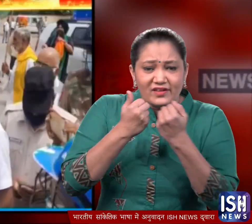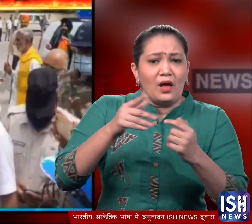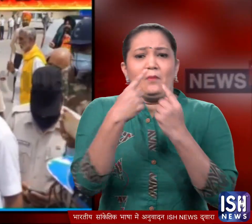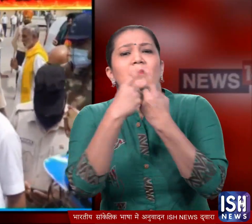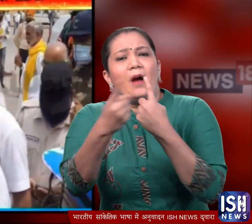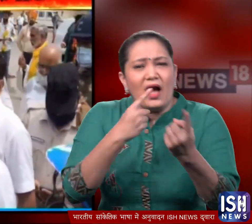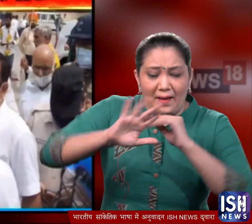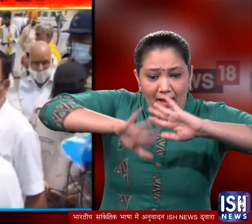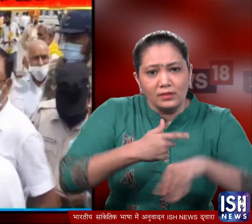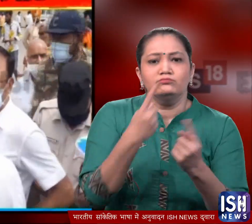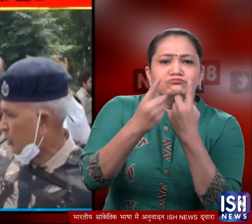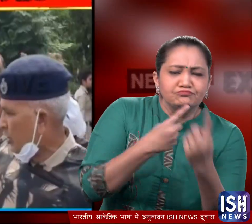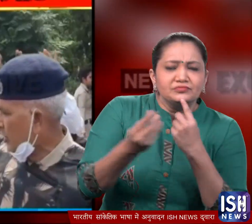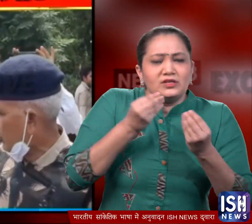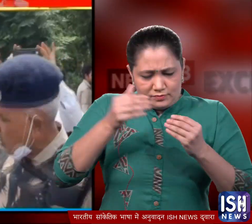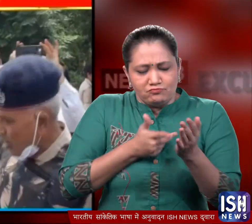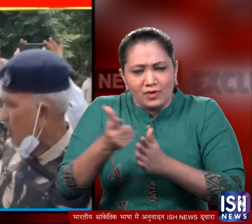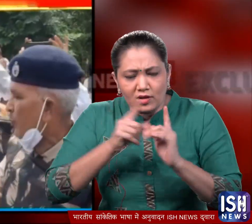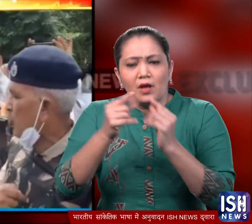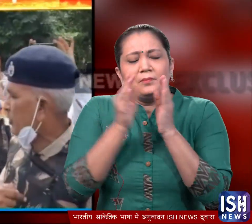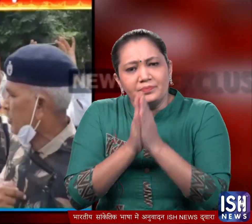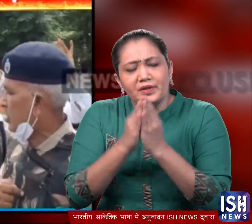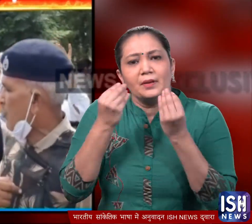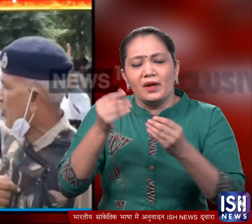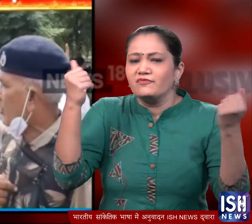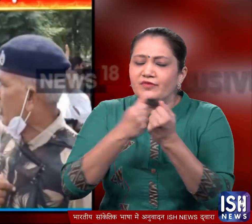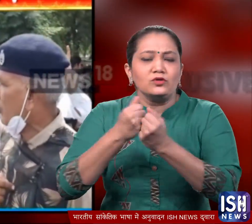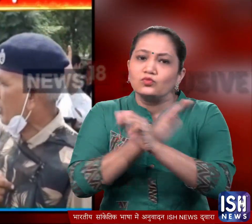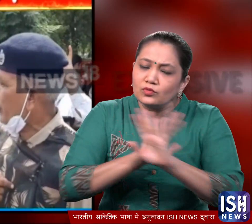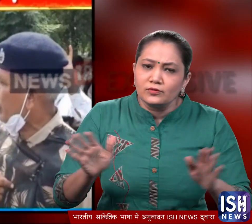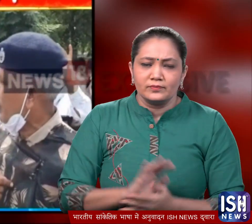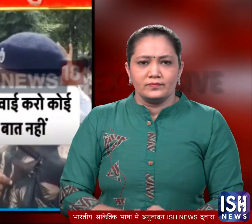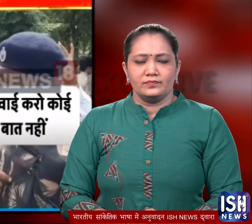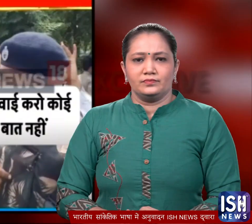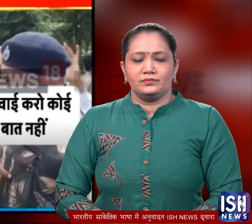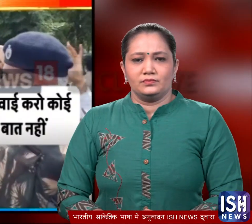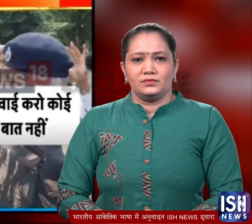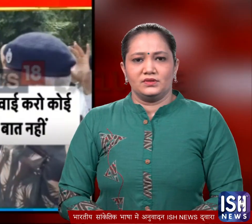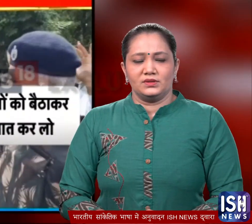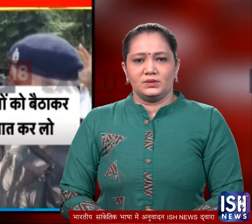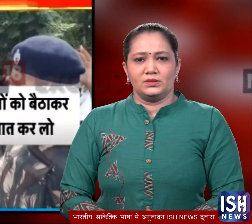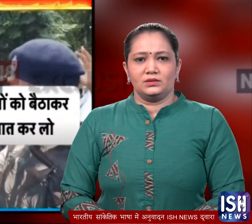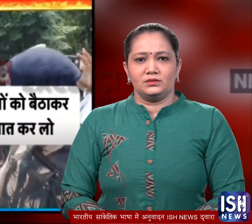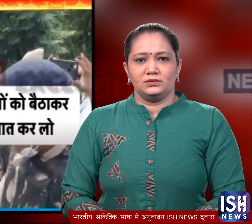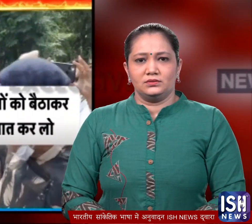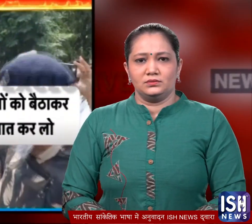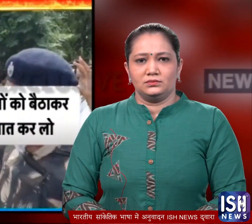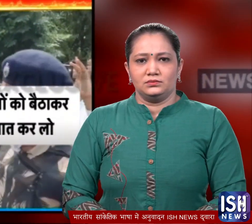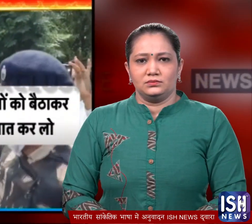झड़प के बाद बातचीत का सिलसिला शुरू हुआ। कुछ किसान आगे आए और पुलिस से अपील की कि वो मारपीट तक न पहुंचे।